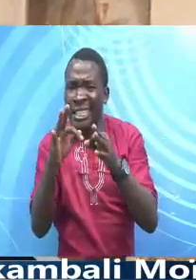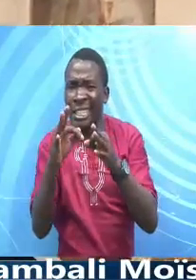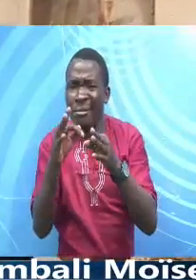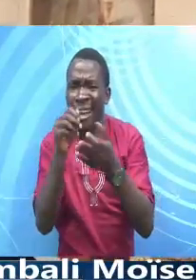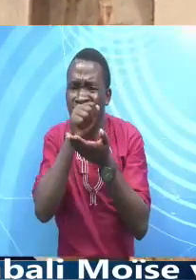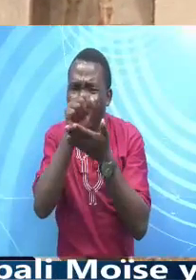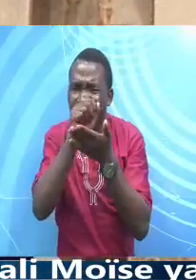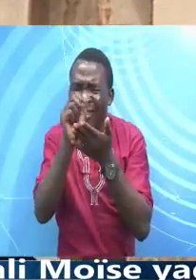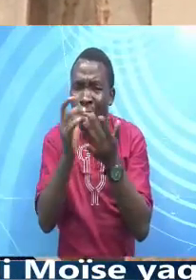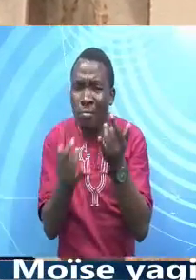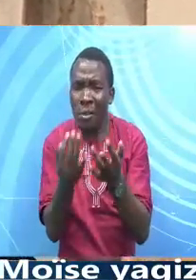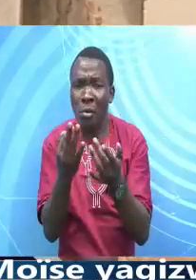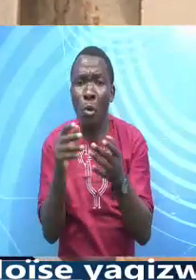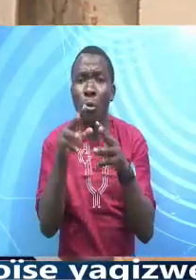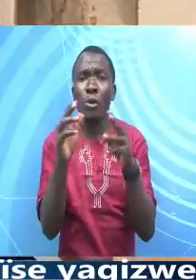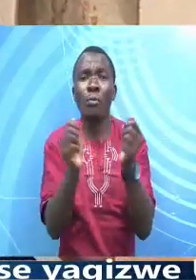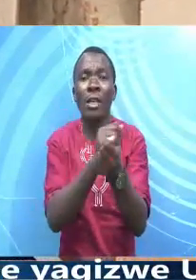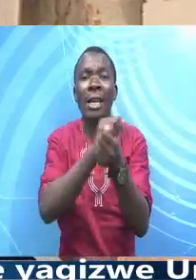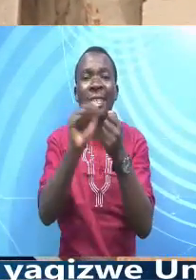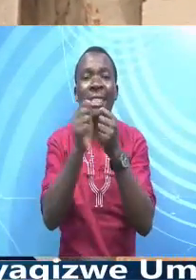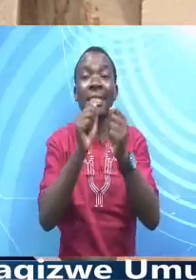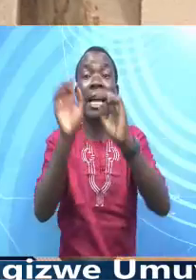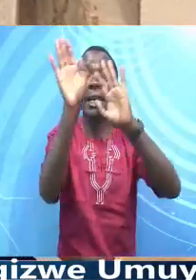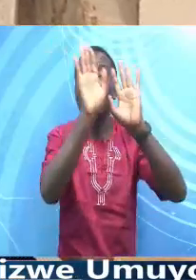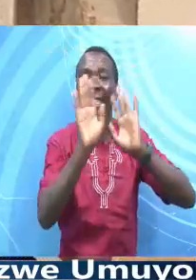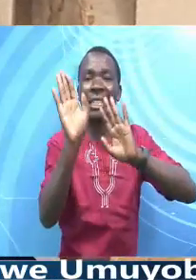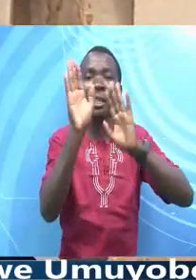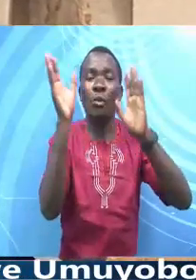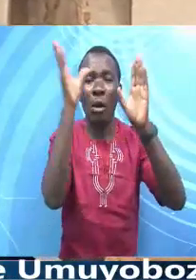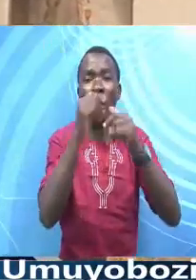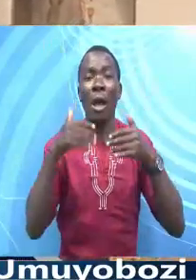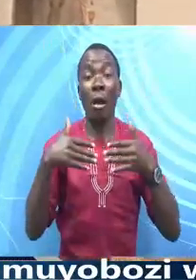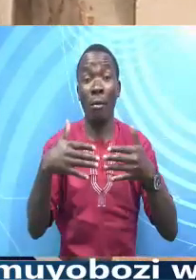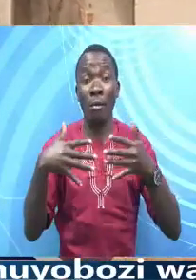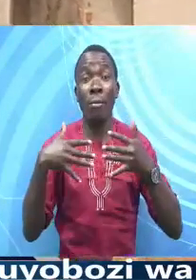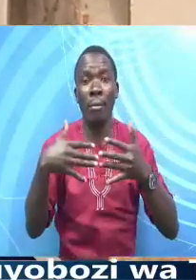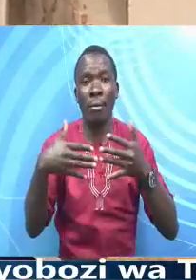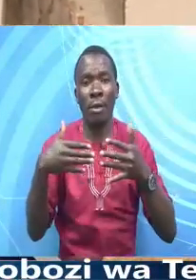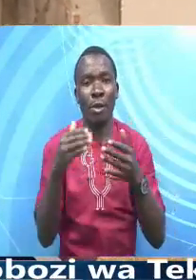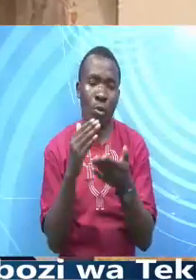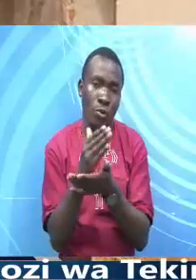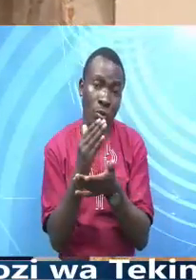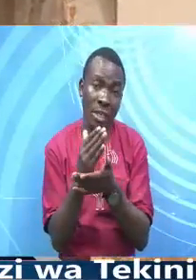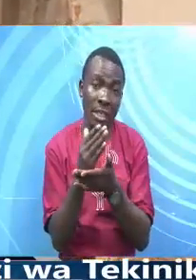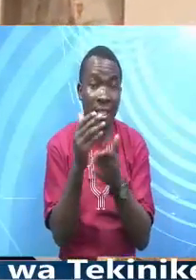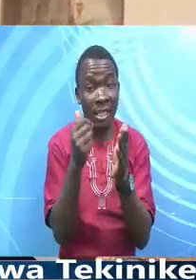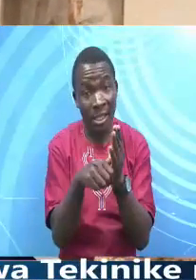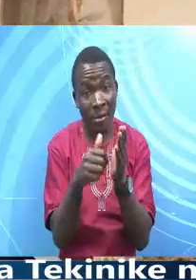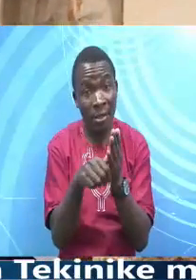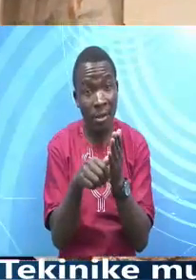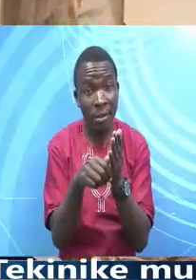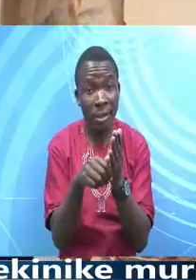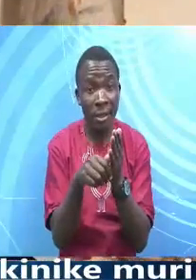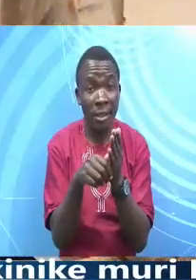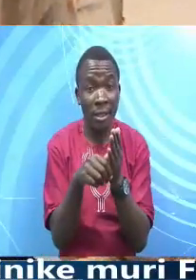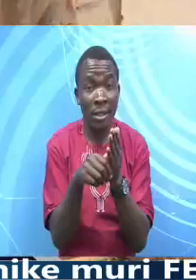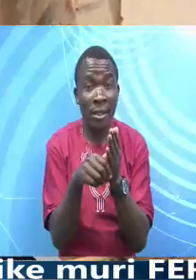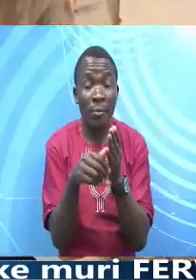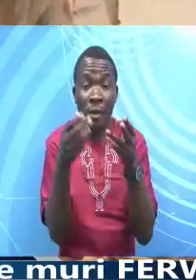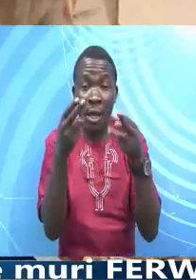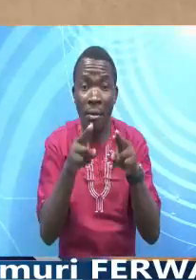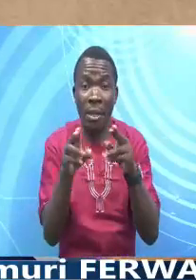tuba turimo, ukumva tukabura n'umwuka. Gusa nuko ikibazo turabivuga ngo byageze mu kagari,